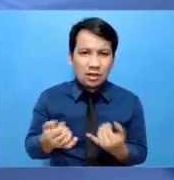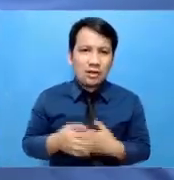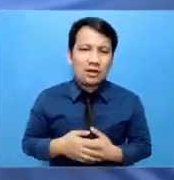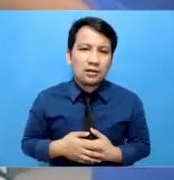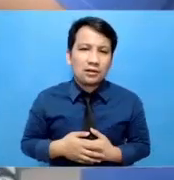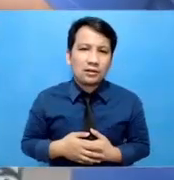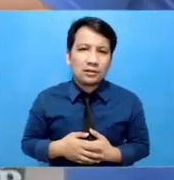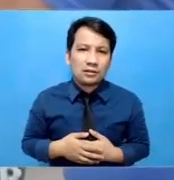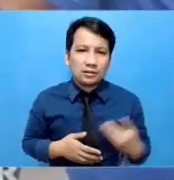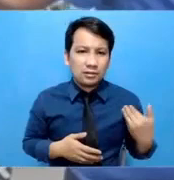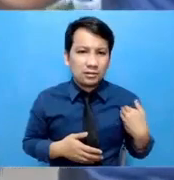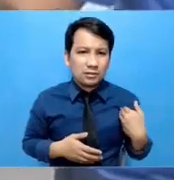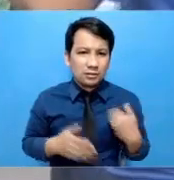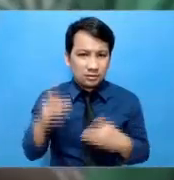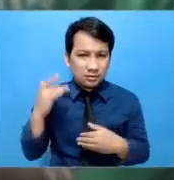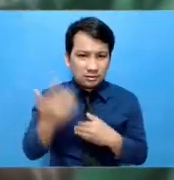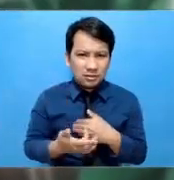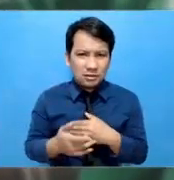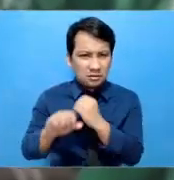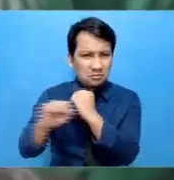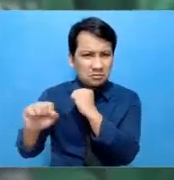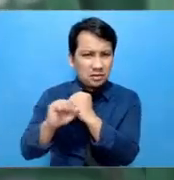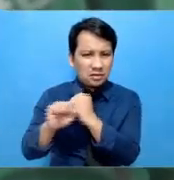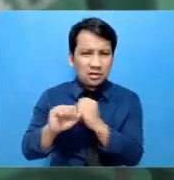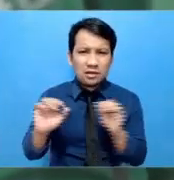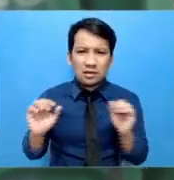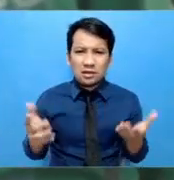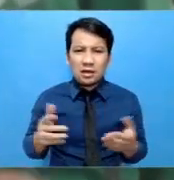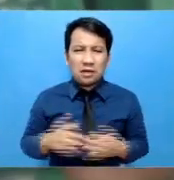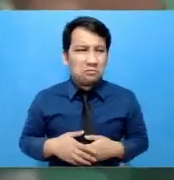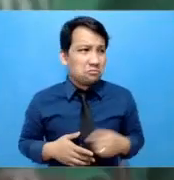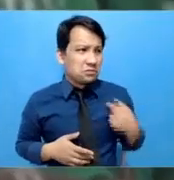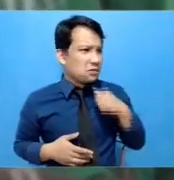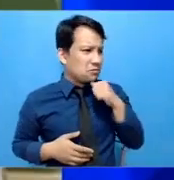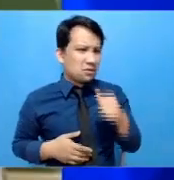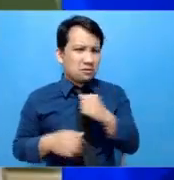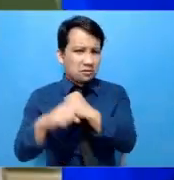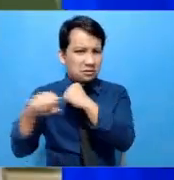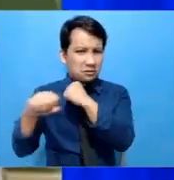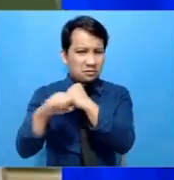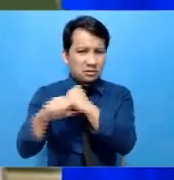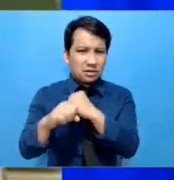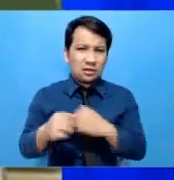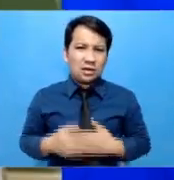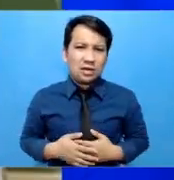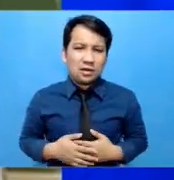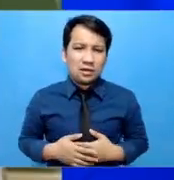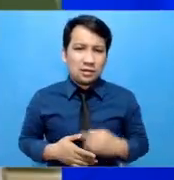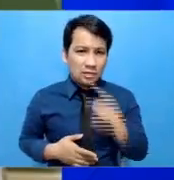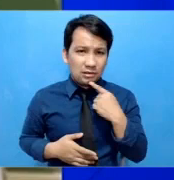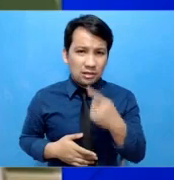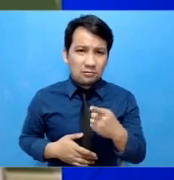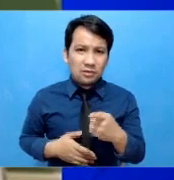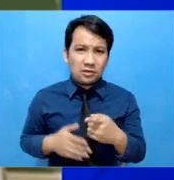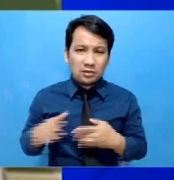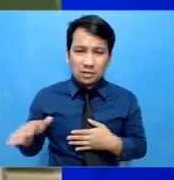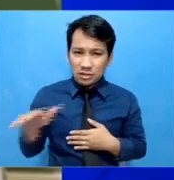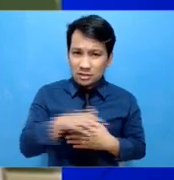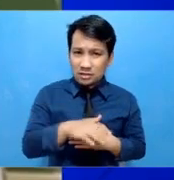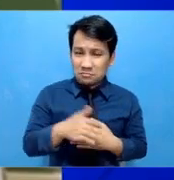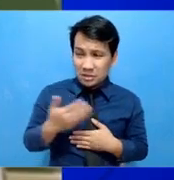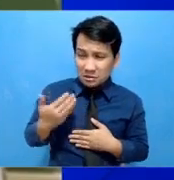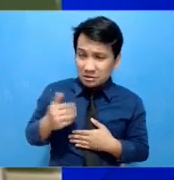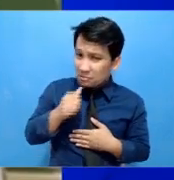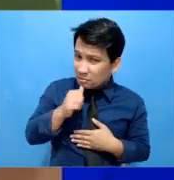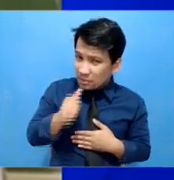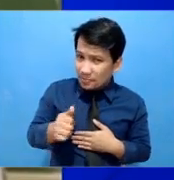Hindi maaga ako mangampanya, hindi. Hindi naman ako nangangampanya eh. Kasi gaya nga ng aking nasabi, hindi ko naman sinasabi